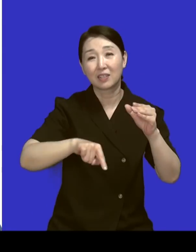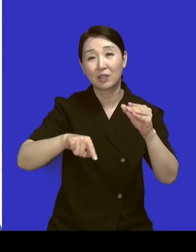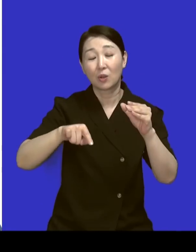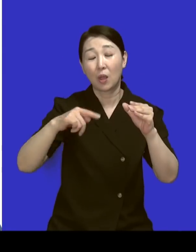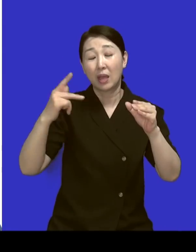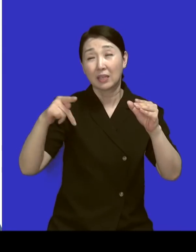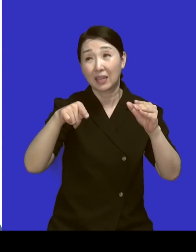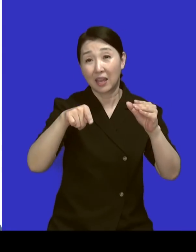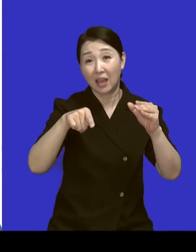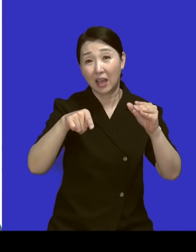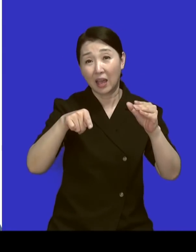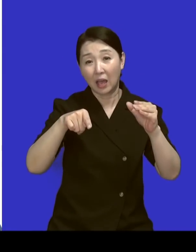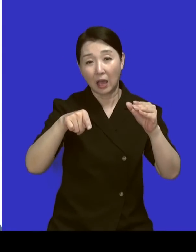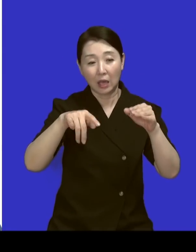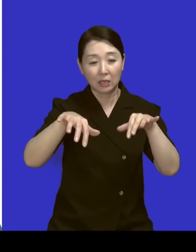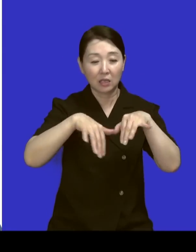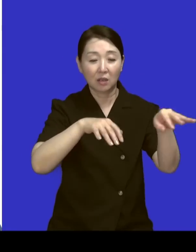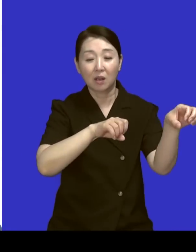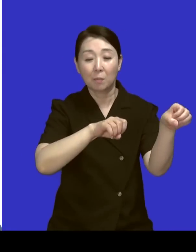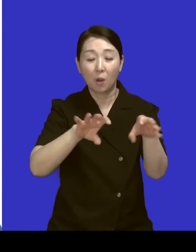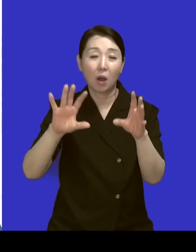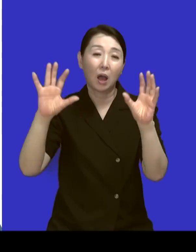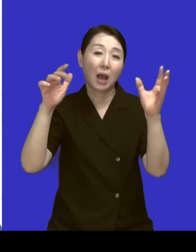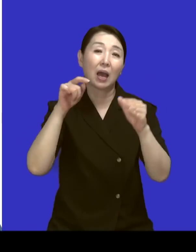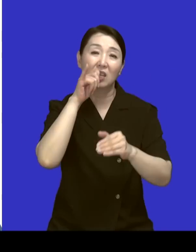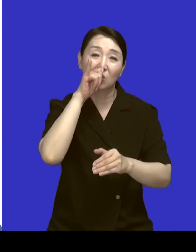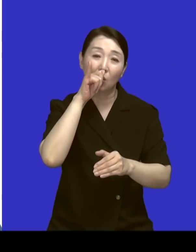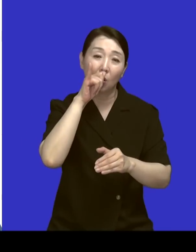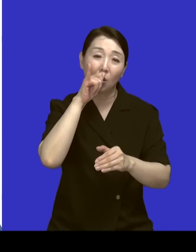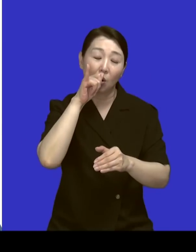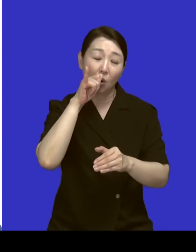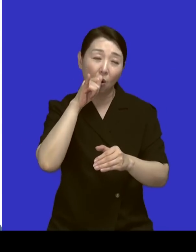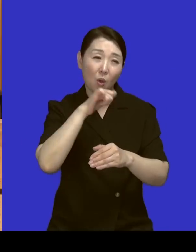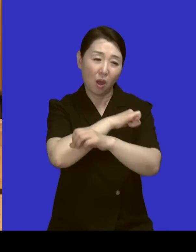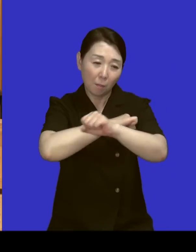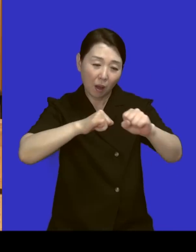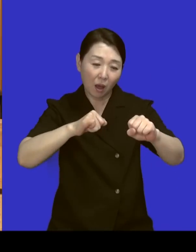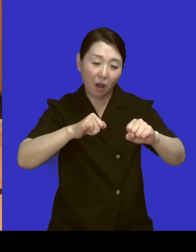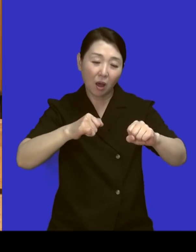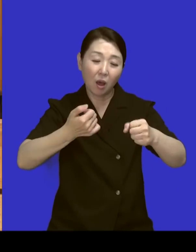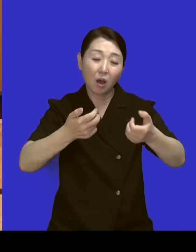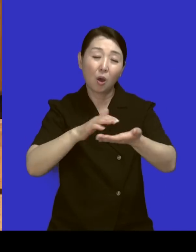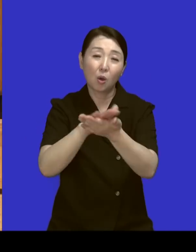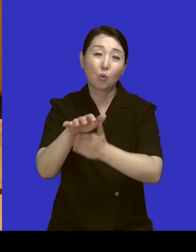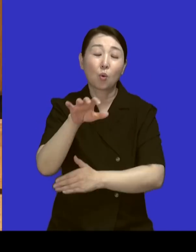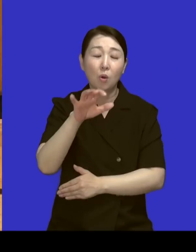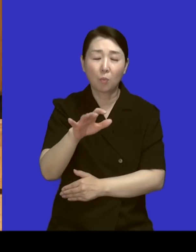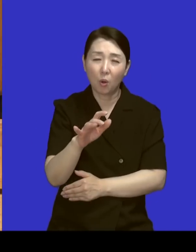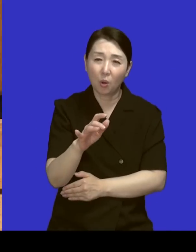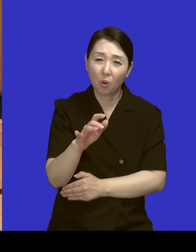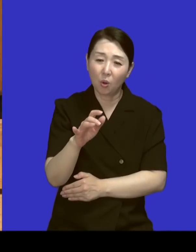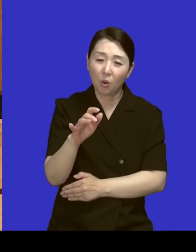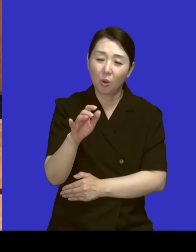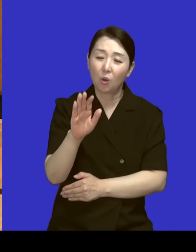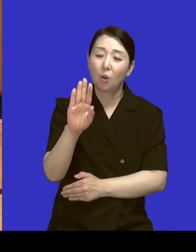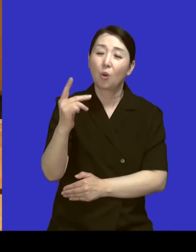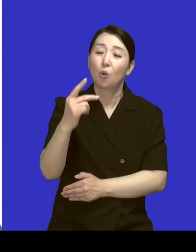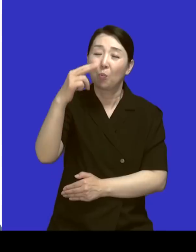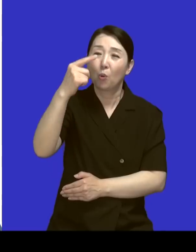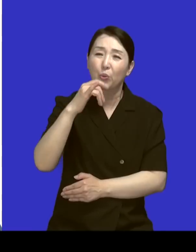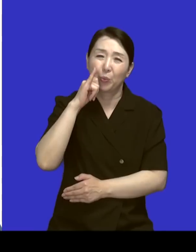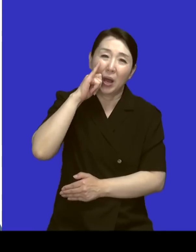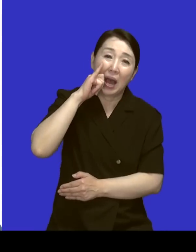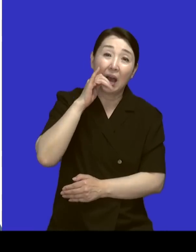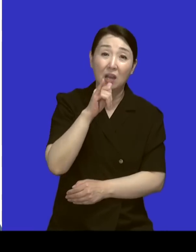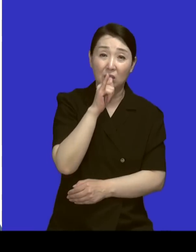이제 버려진 아이들이 텅 트인 공원에서 폰드도 마시고 그런 아이들이 많거든요. 예.